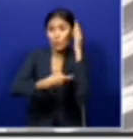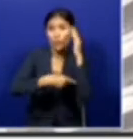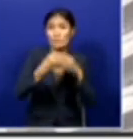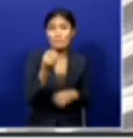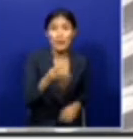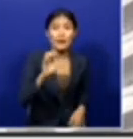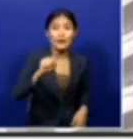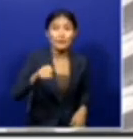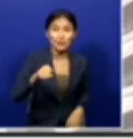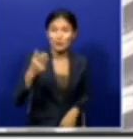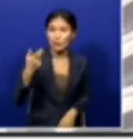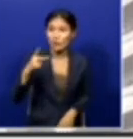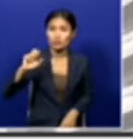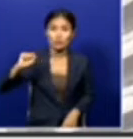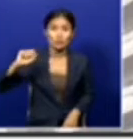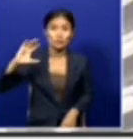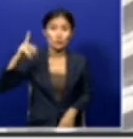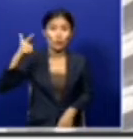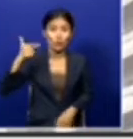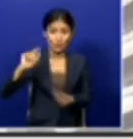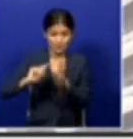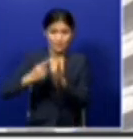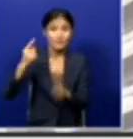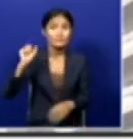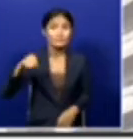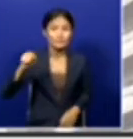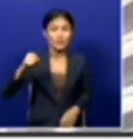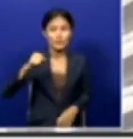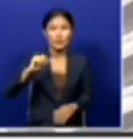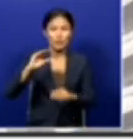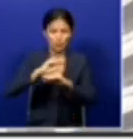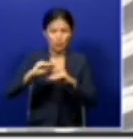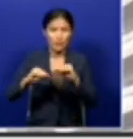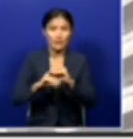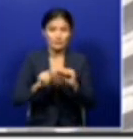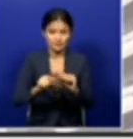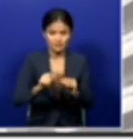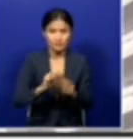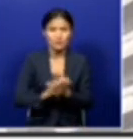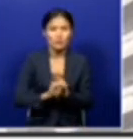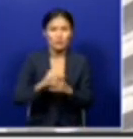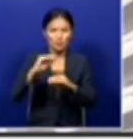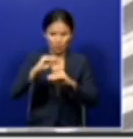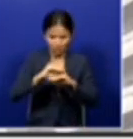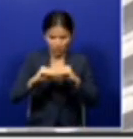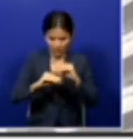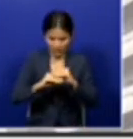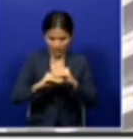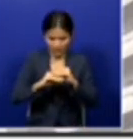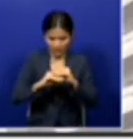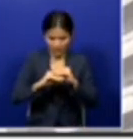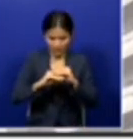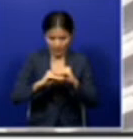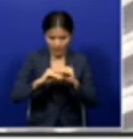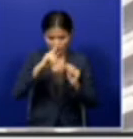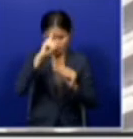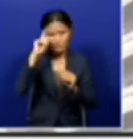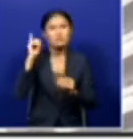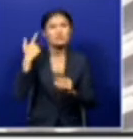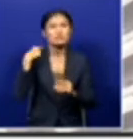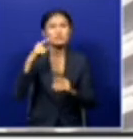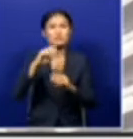มต้นนะฮะเรื่องนี้ผมจะเรียกโครงการนี้ว่าโครงการวาทกรรมลวงโล